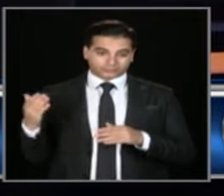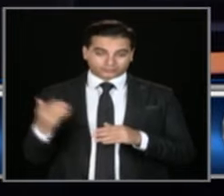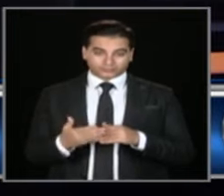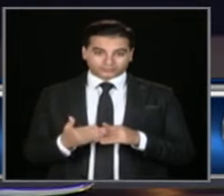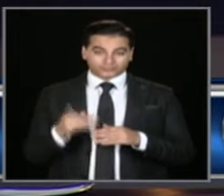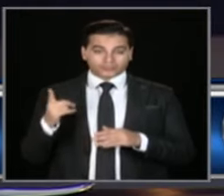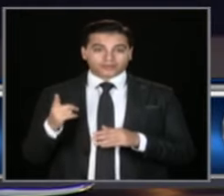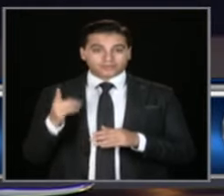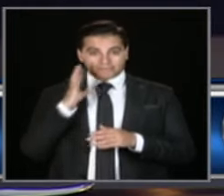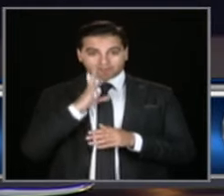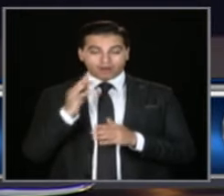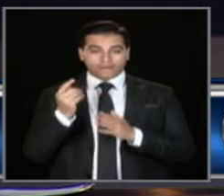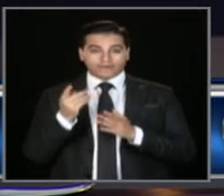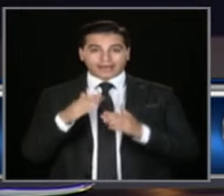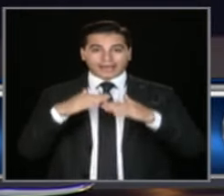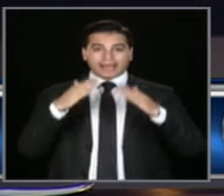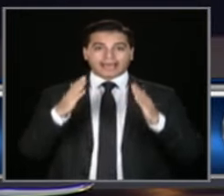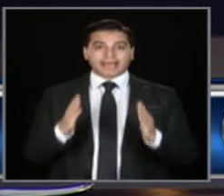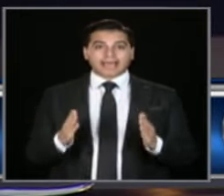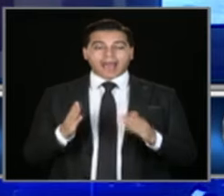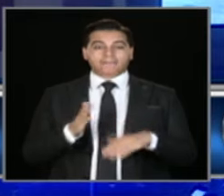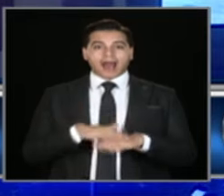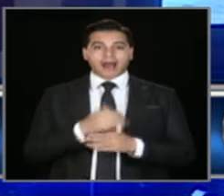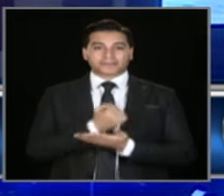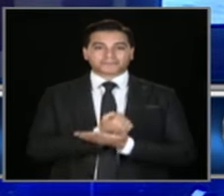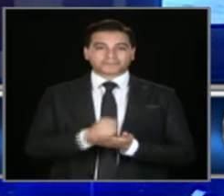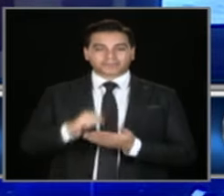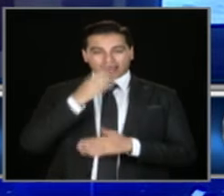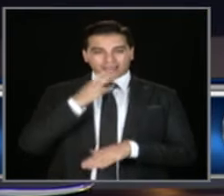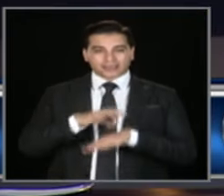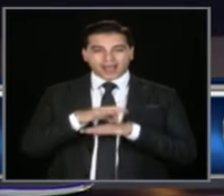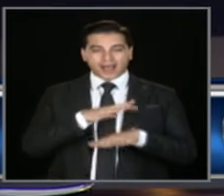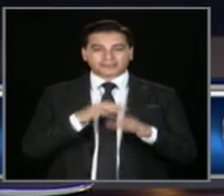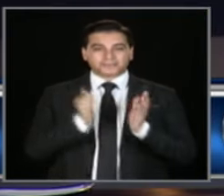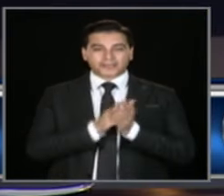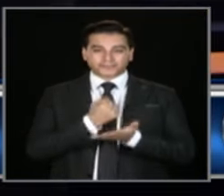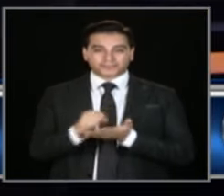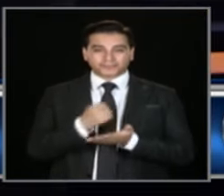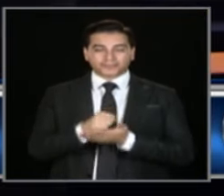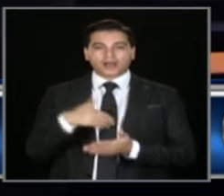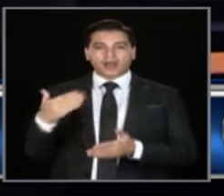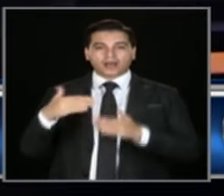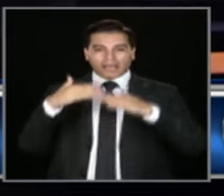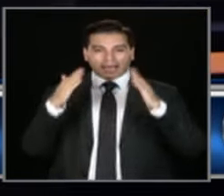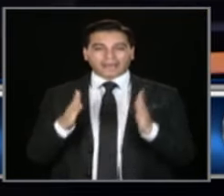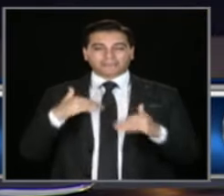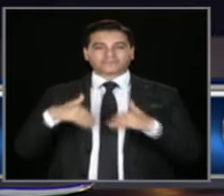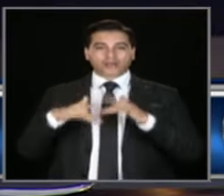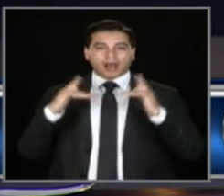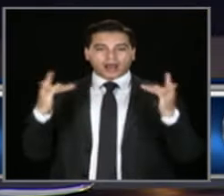ناقش الرسالة دي في خيام النازحين، رسالة ماجستير في إدارة الأعمال، وأهدى الرسالة